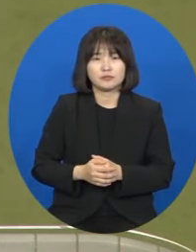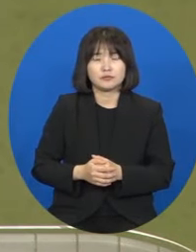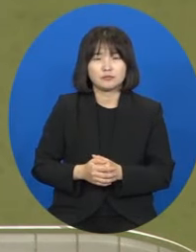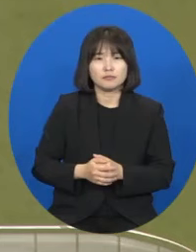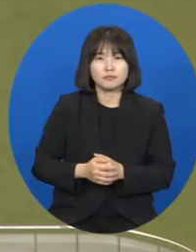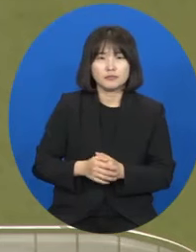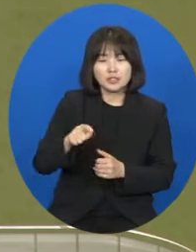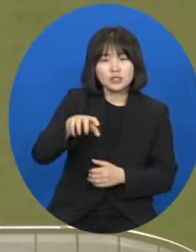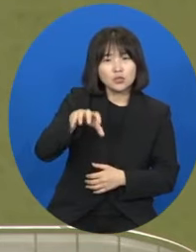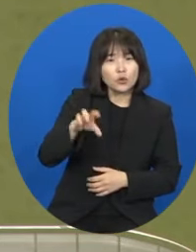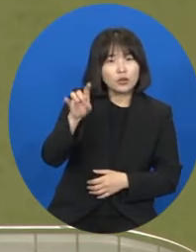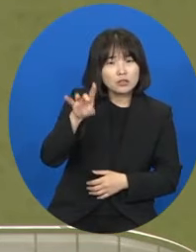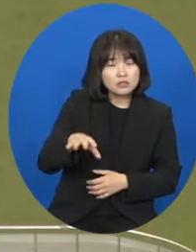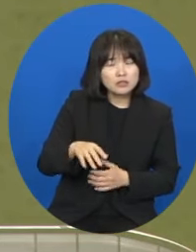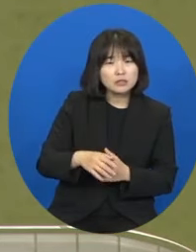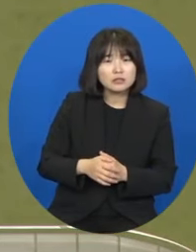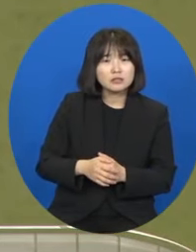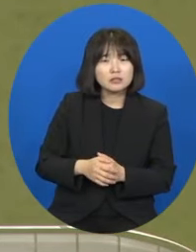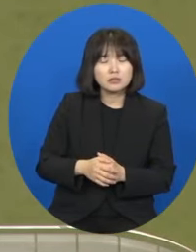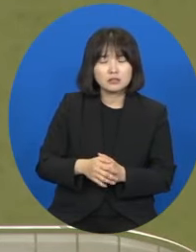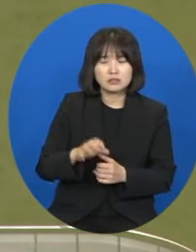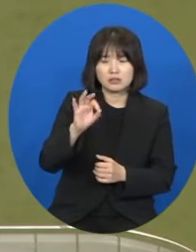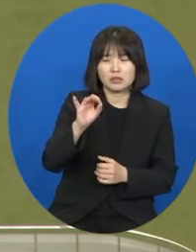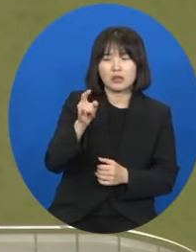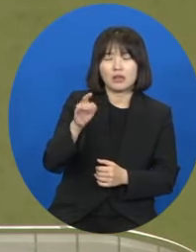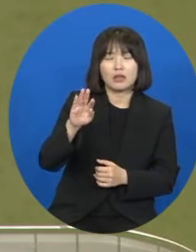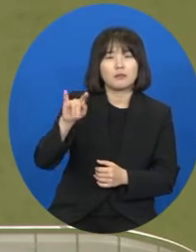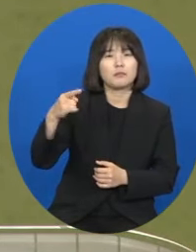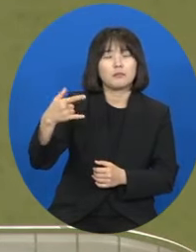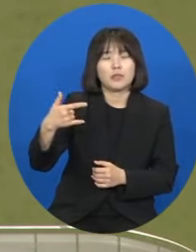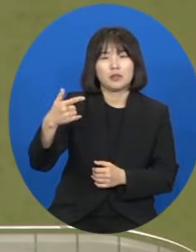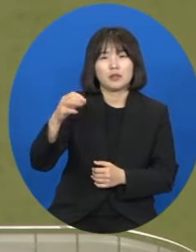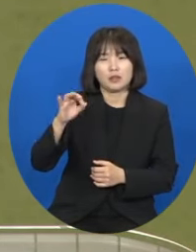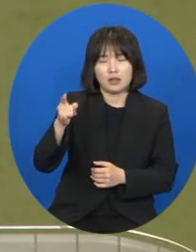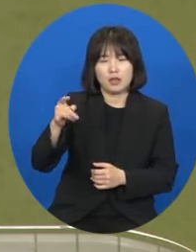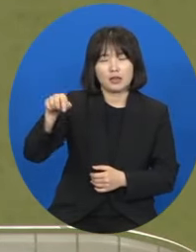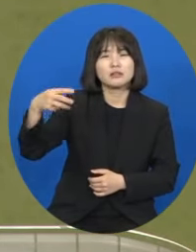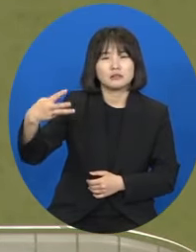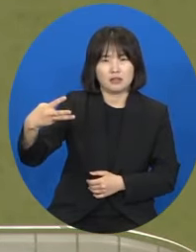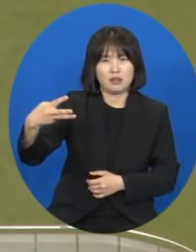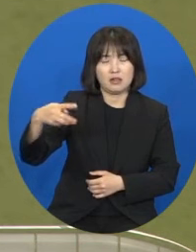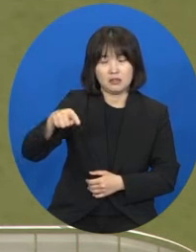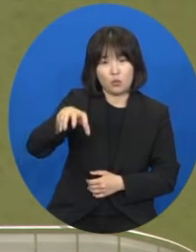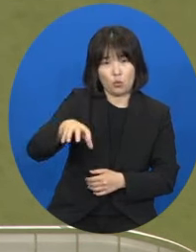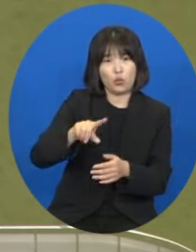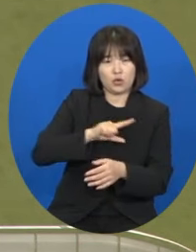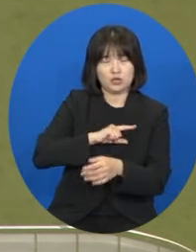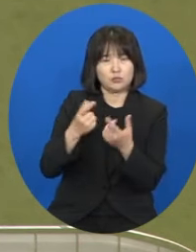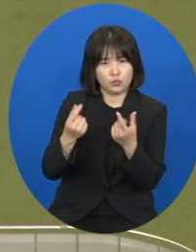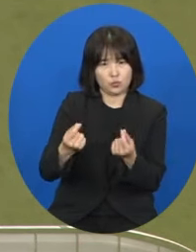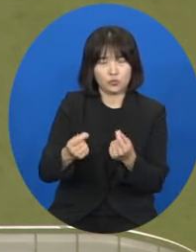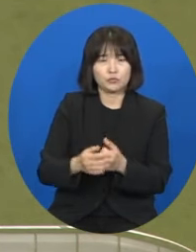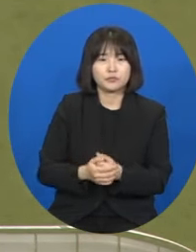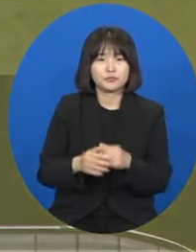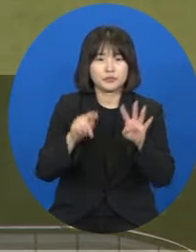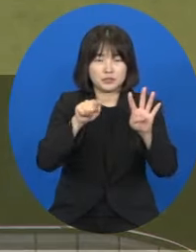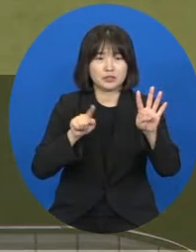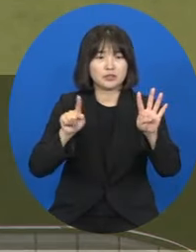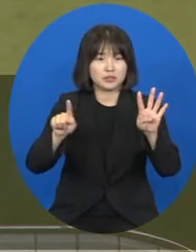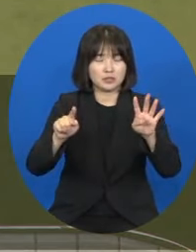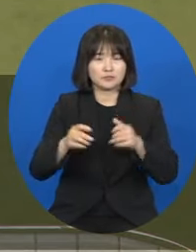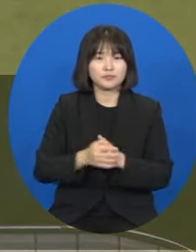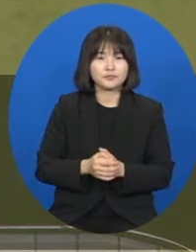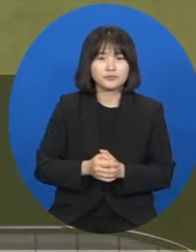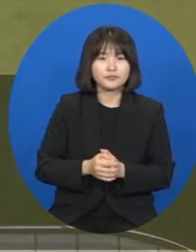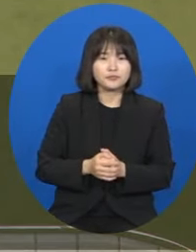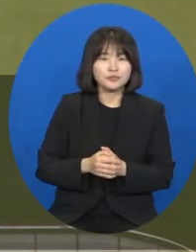그곳이 어디냐면 바로 이름이 그곳이 에베네셀이었습니다. 그곳이 에베네셀이었어요. 4장 1절 보십시오. 블레셋